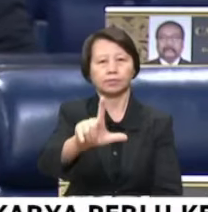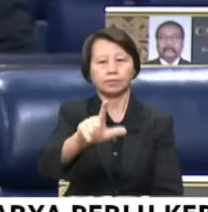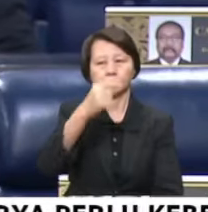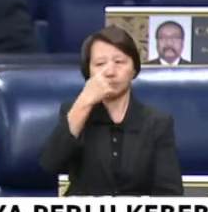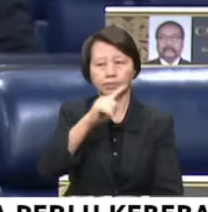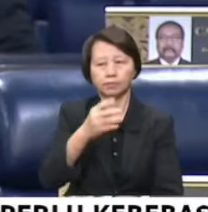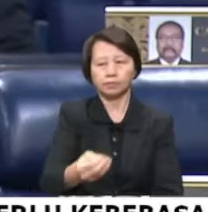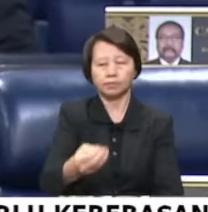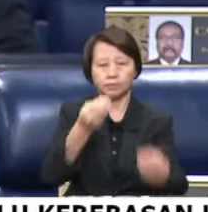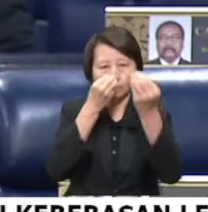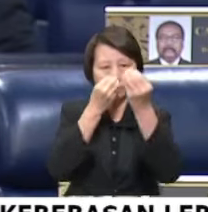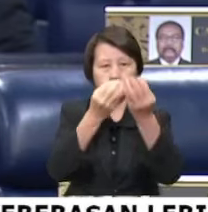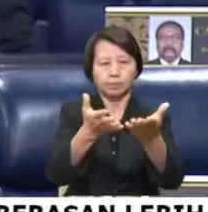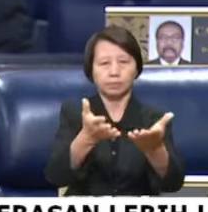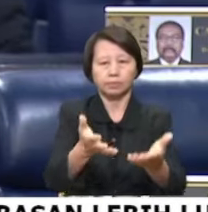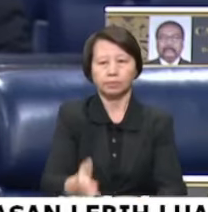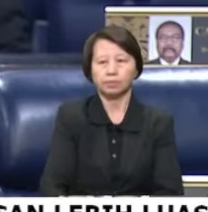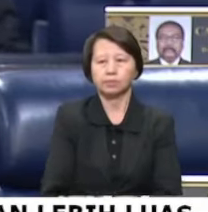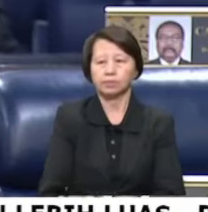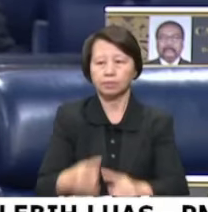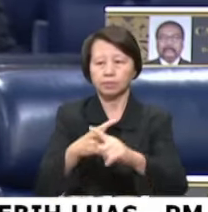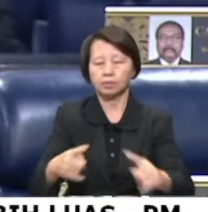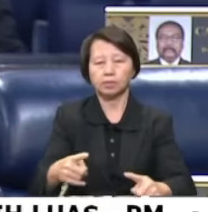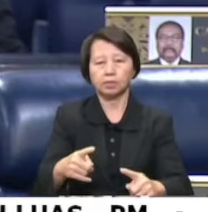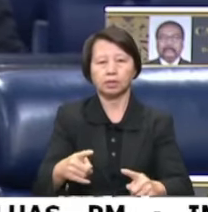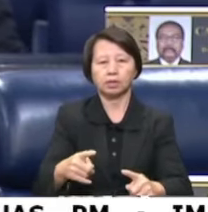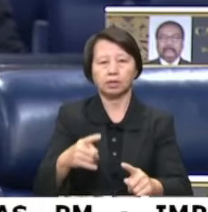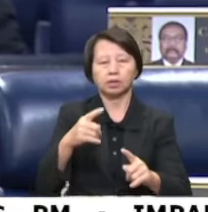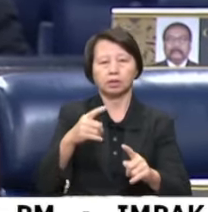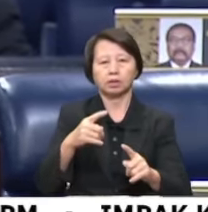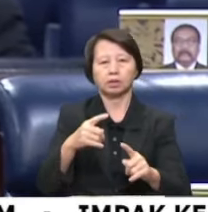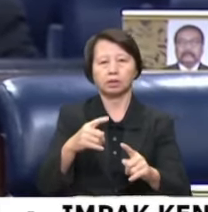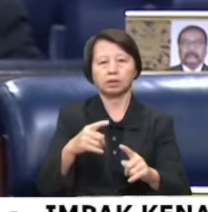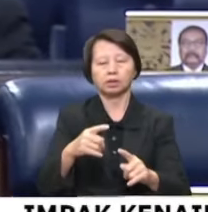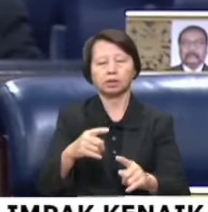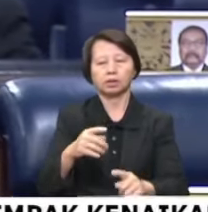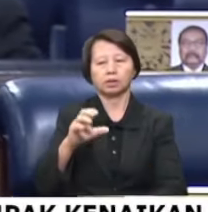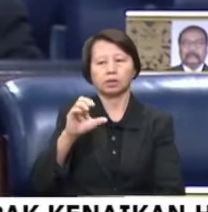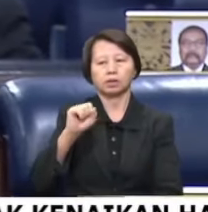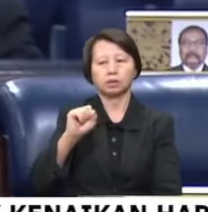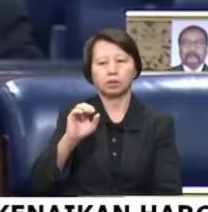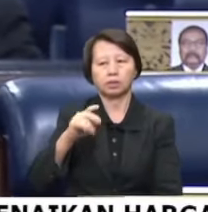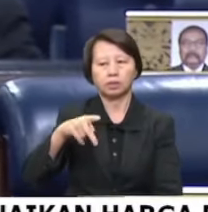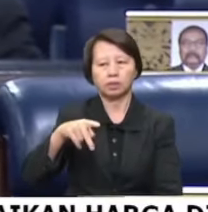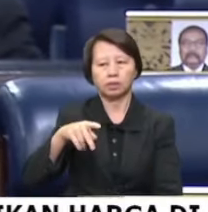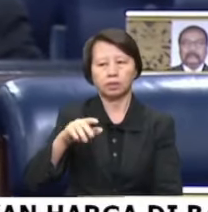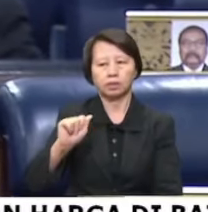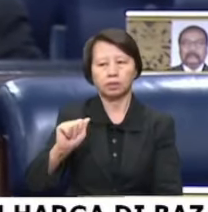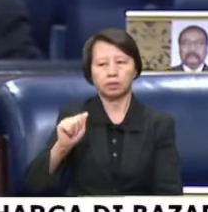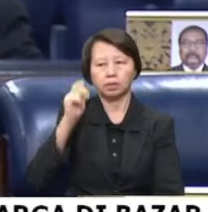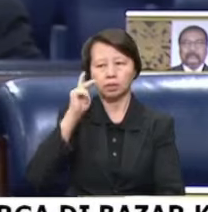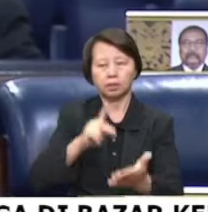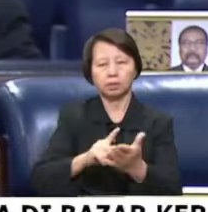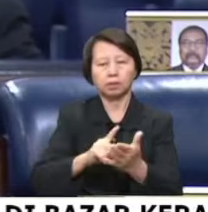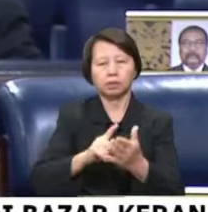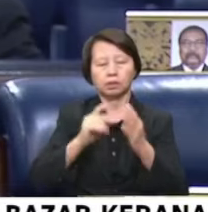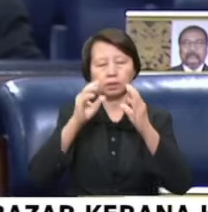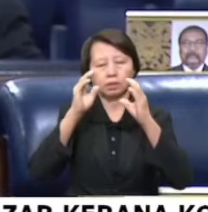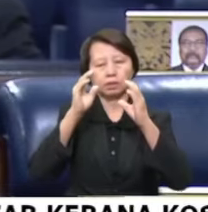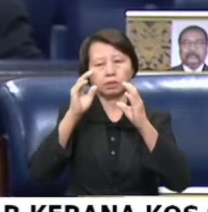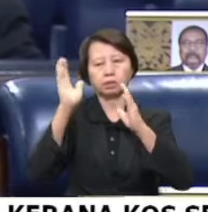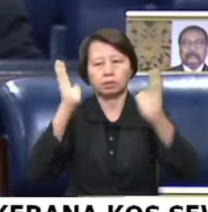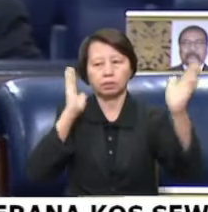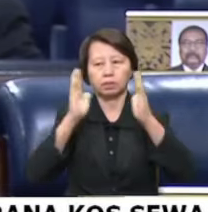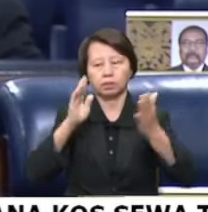Untuk makluman Dewan, Single Border Agency, SBA kini dikenali sebagai Malaysia Checkpoint and